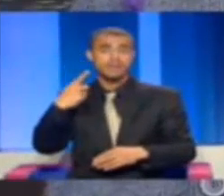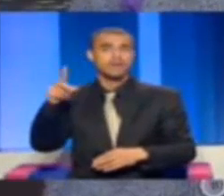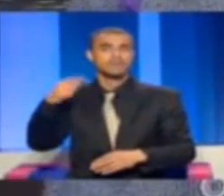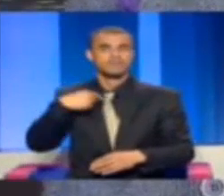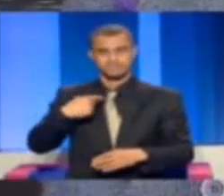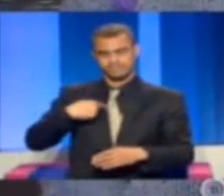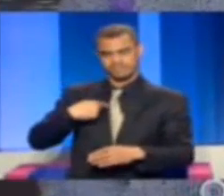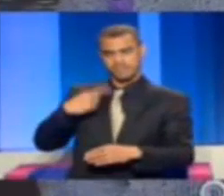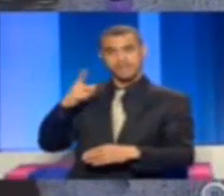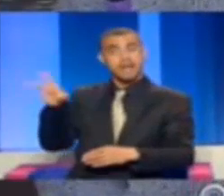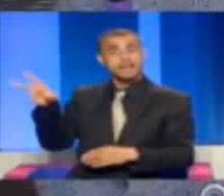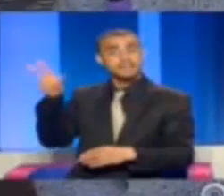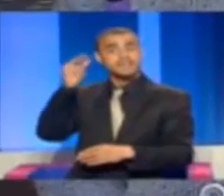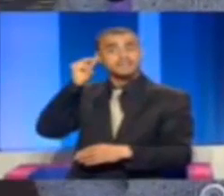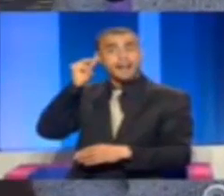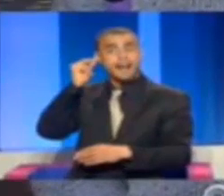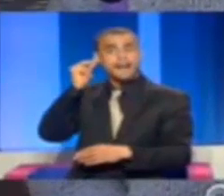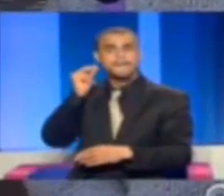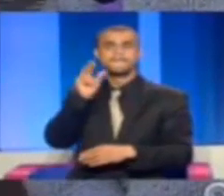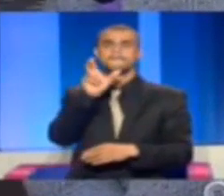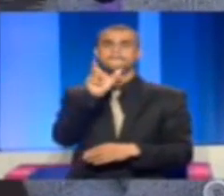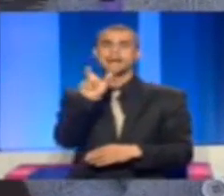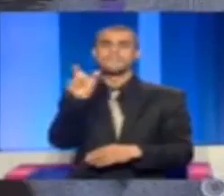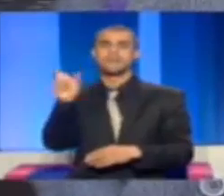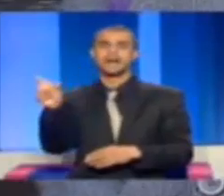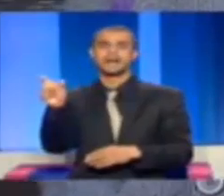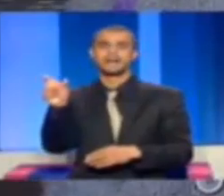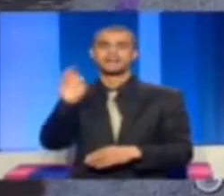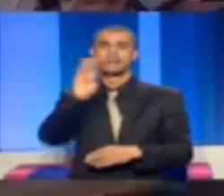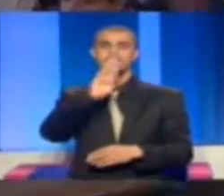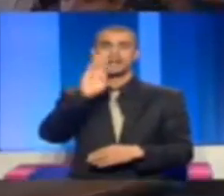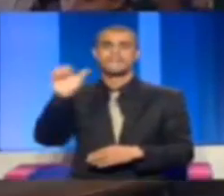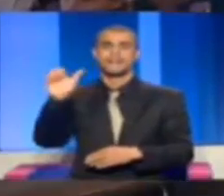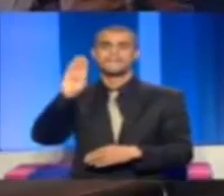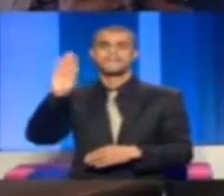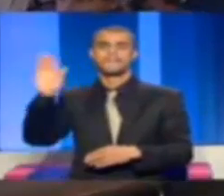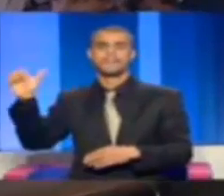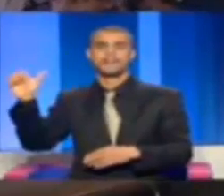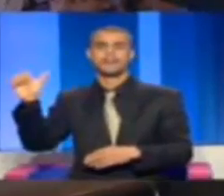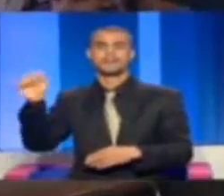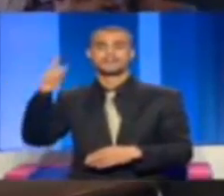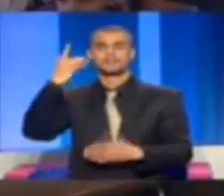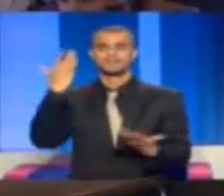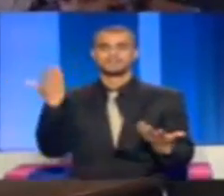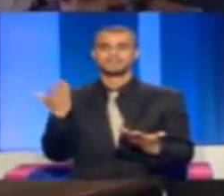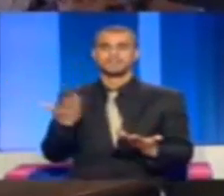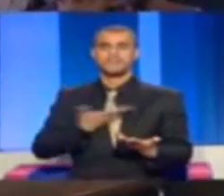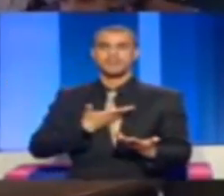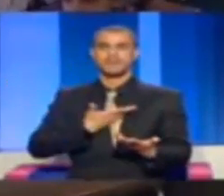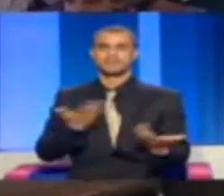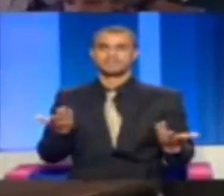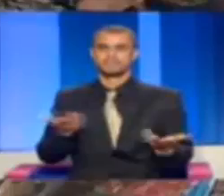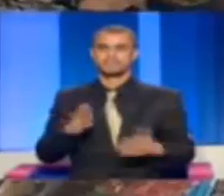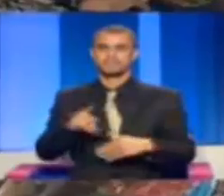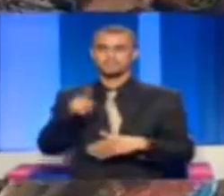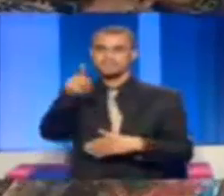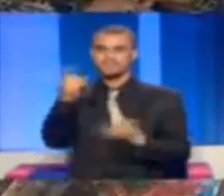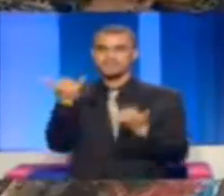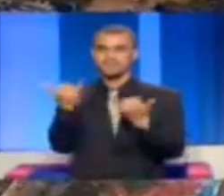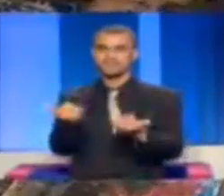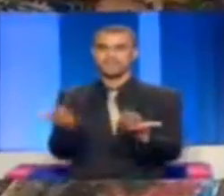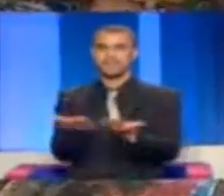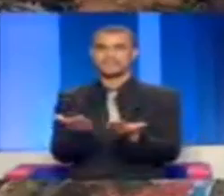ونسمعوا غا كلمة ديال بابا وماما، هذا هو اللي كنتمناو. داخل الفصل تتدرب فاطمة الزهراء